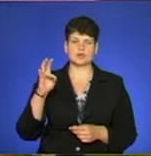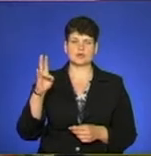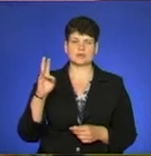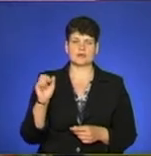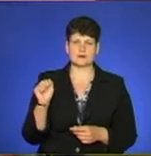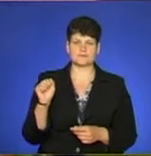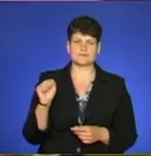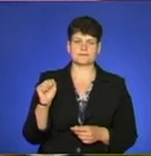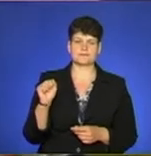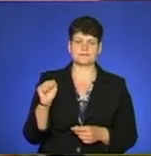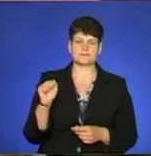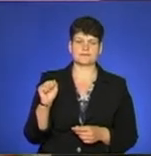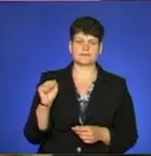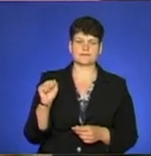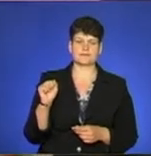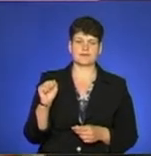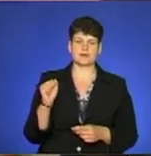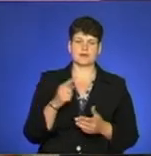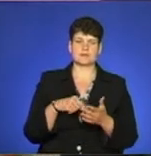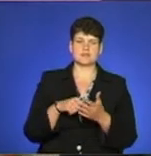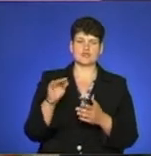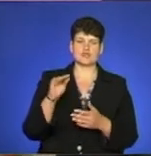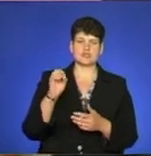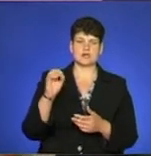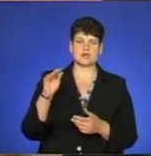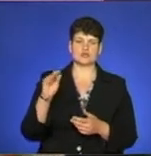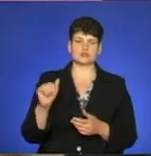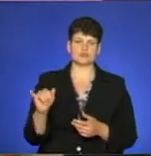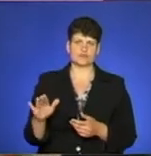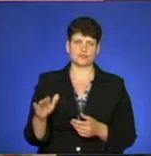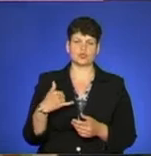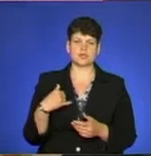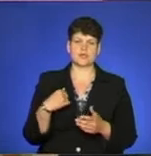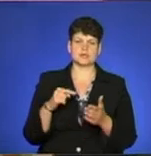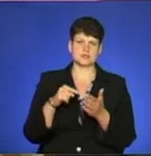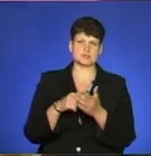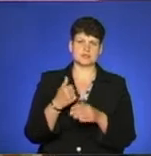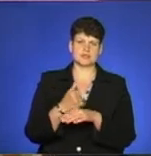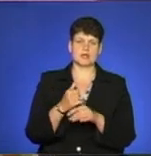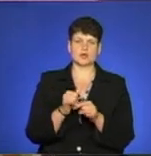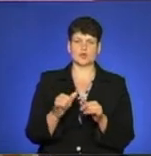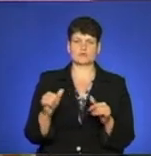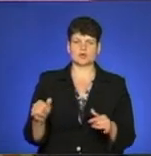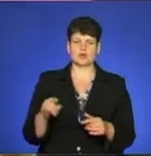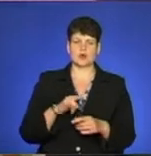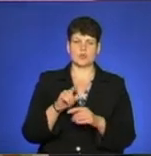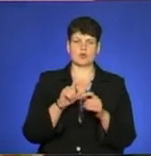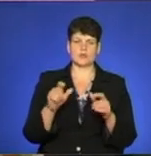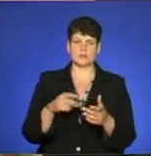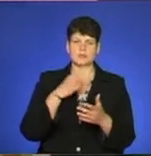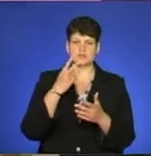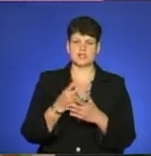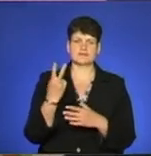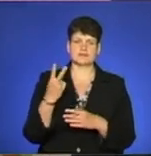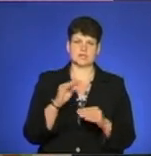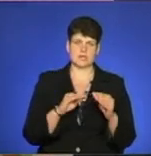Подкарпатського воєводства місто Жешу. У нас стратегія розвитку аеропорта буде передбачає дві